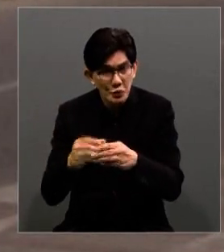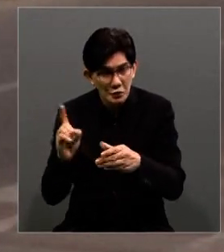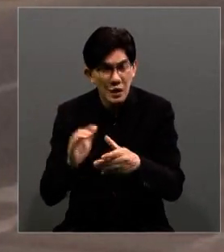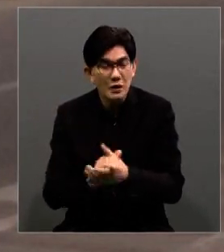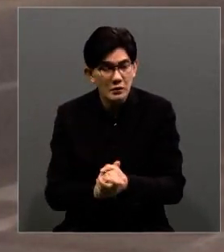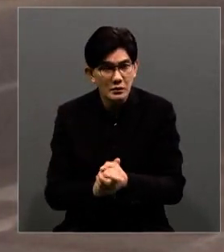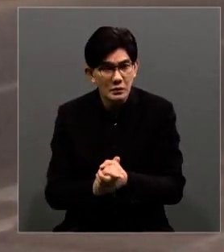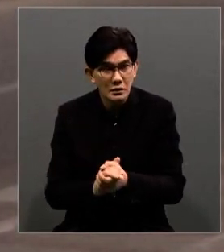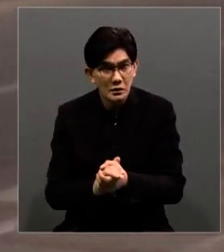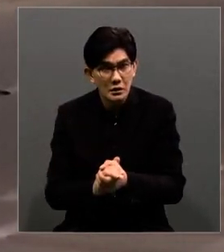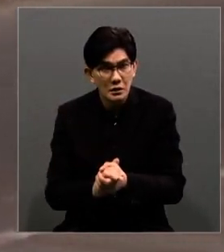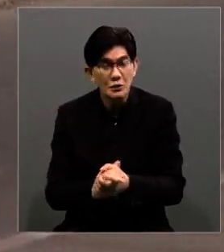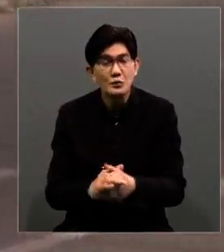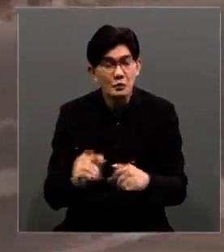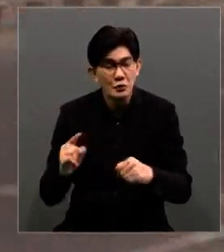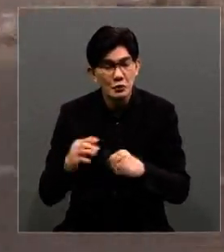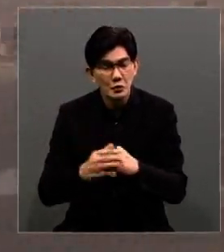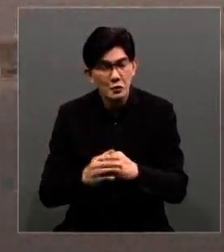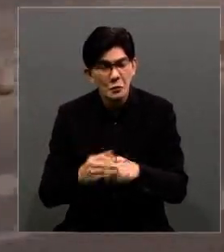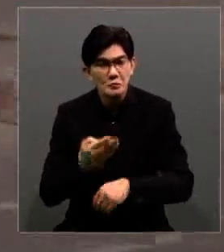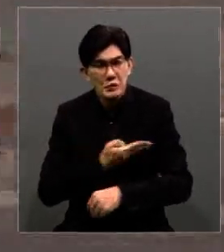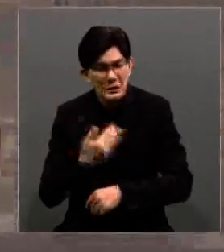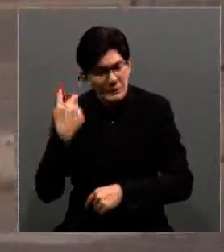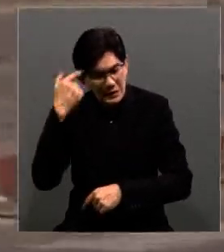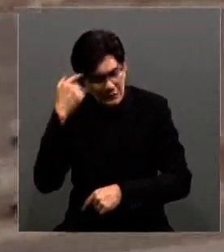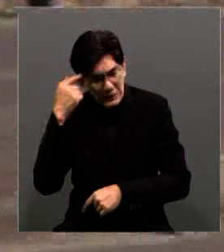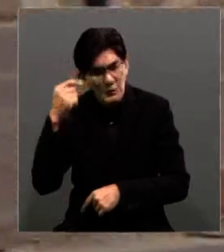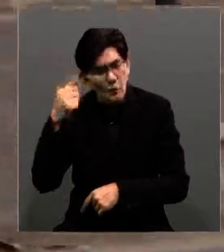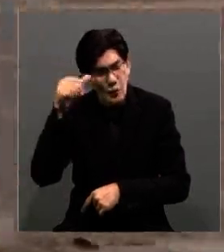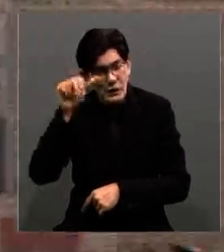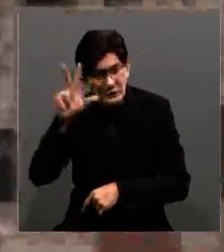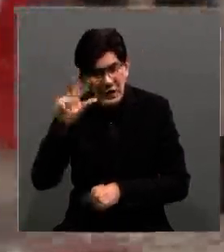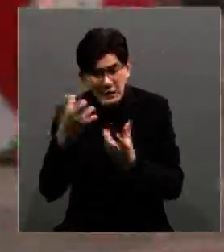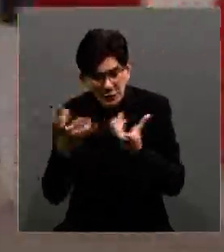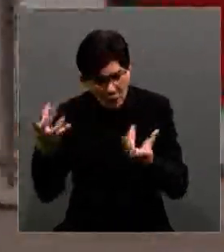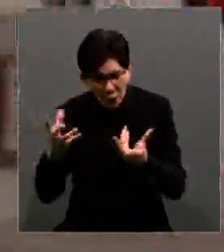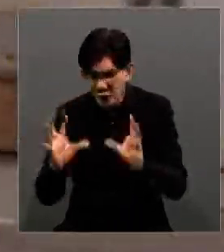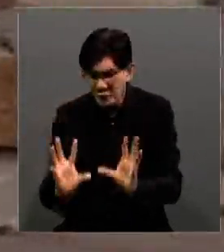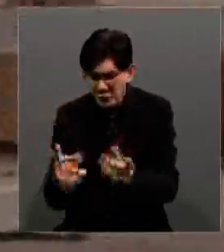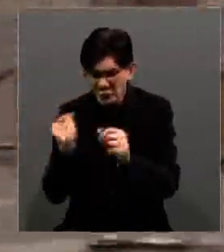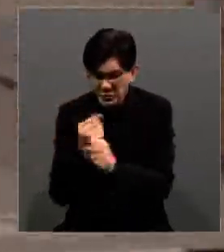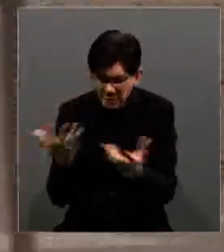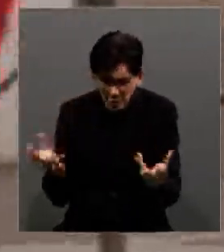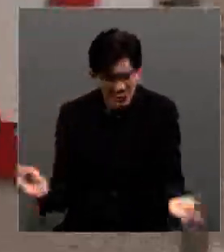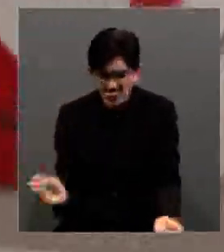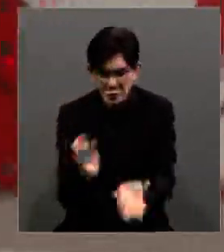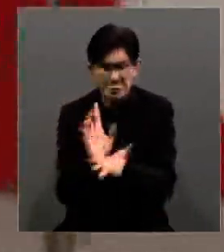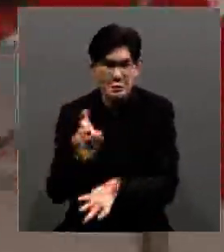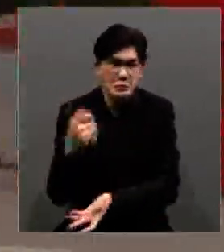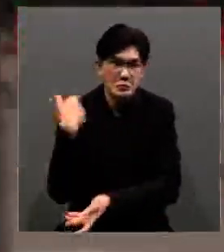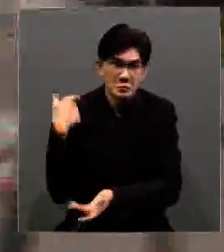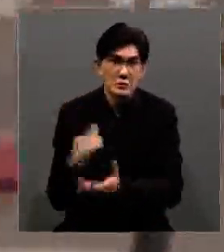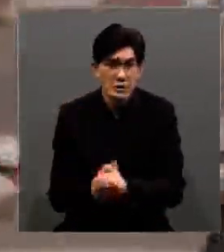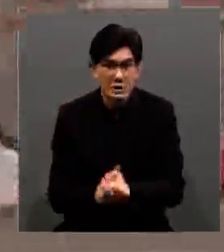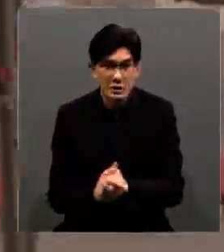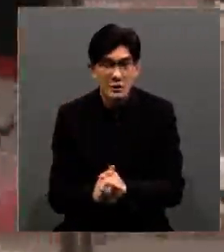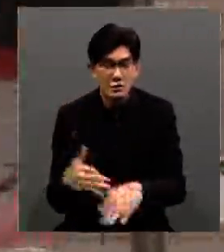บอกเลยครับว่าเชื้อเพลิงในฉนวนกาซ่ากำลังจะหมดแล้วภายใน 3วันนี้คุณผู้ชมซึ่งถ้าหมดเนี่ยส่งผลกระทบใหญ่หลวงเลยนะครับโดยเฉพาะ